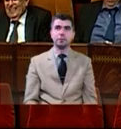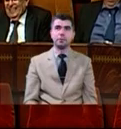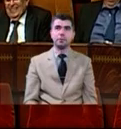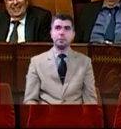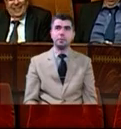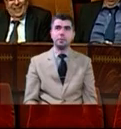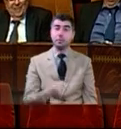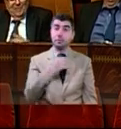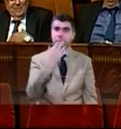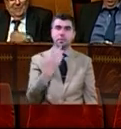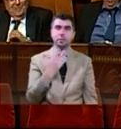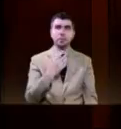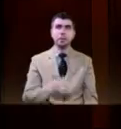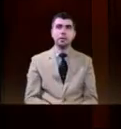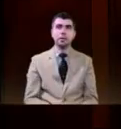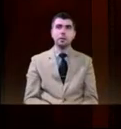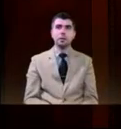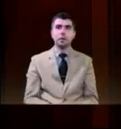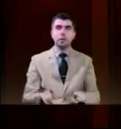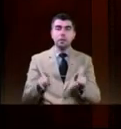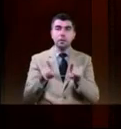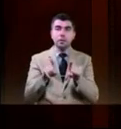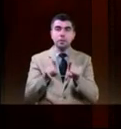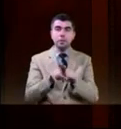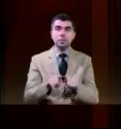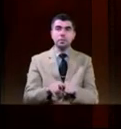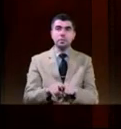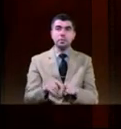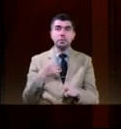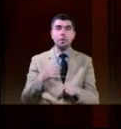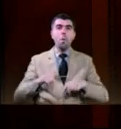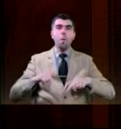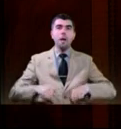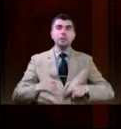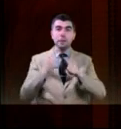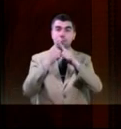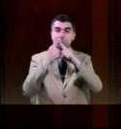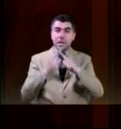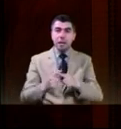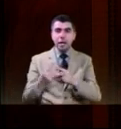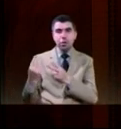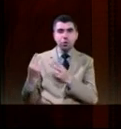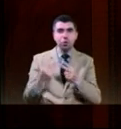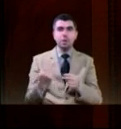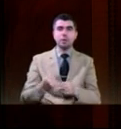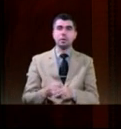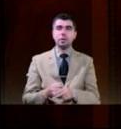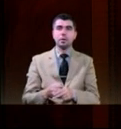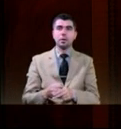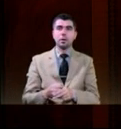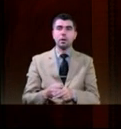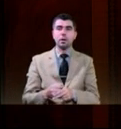اه مدام ملي جيت جا عندي السي نزار بركه وجاب لي